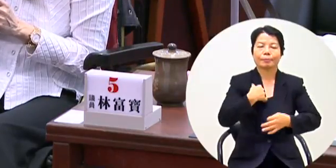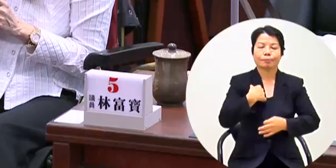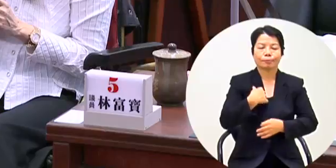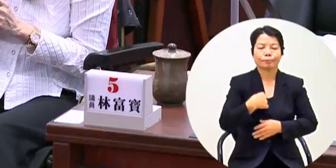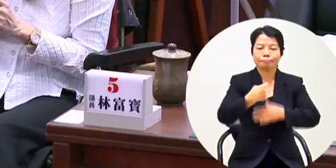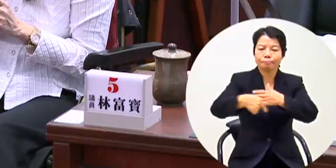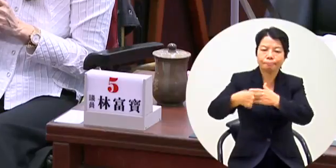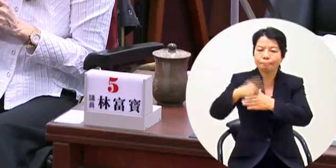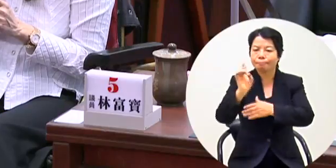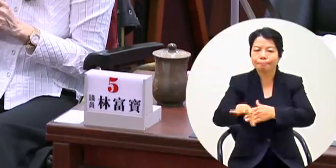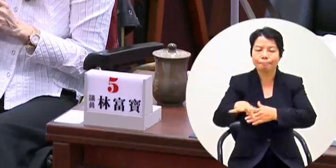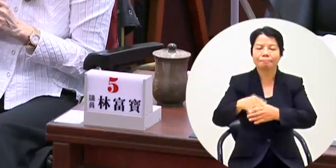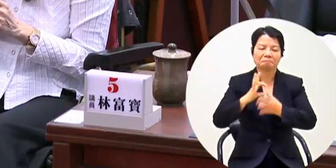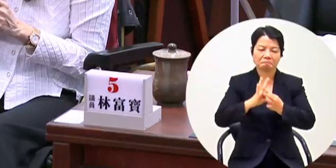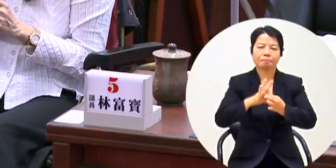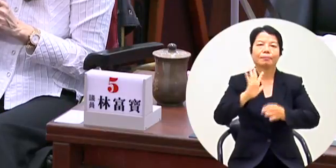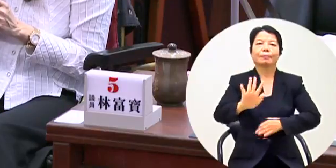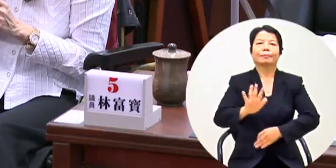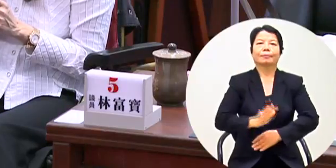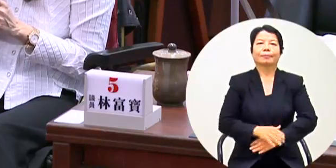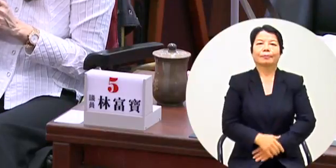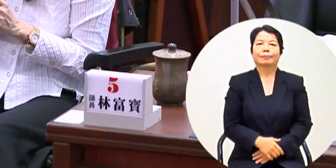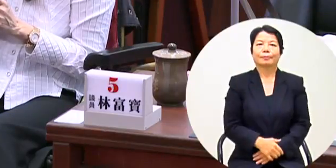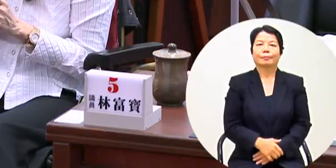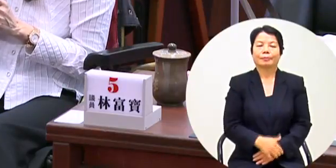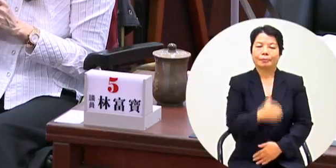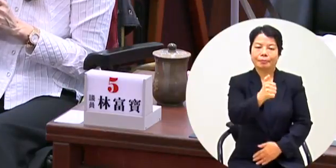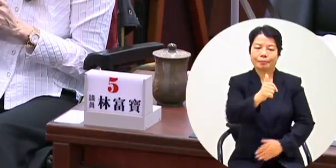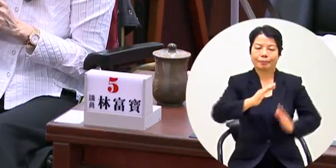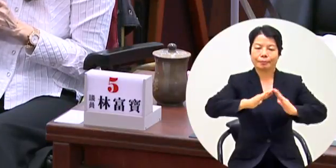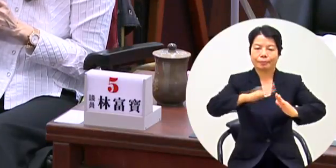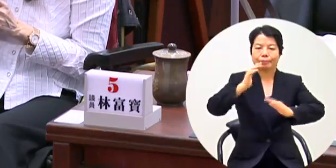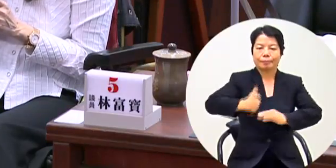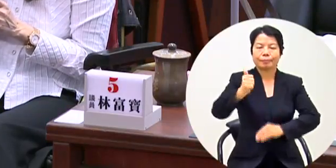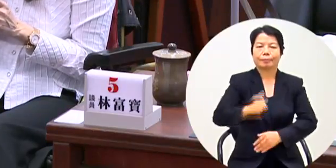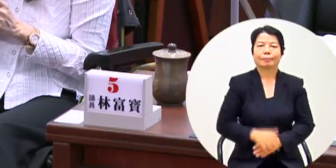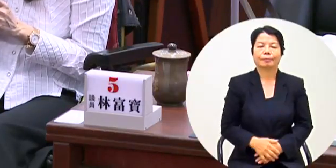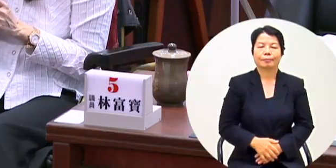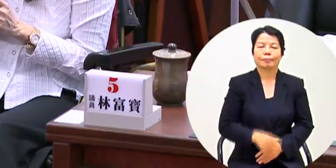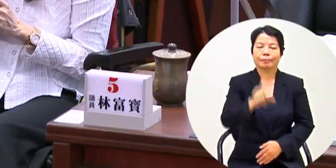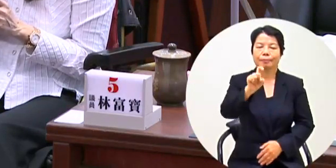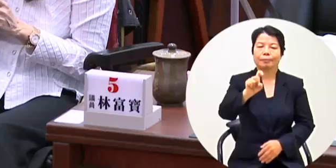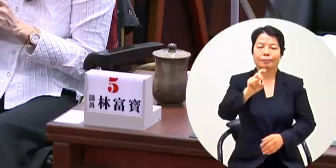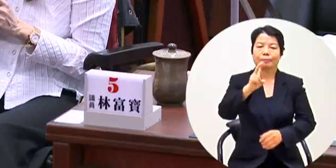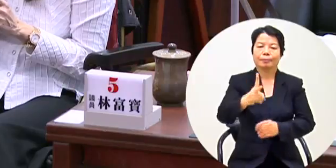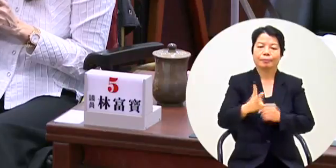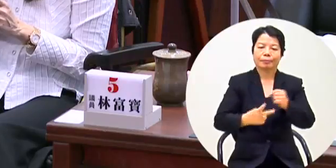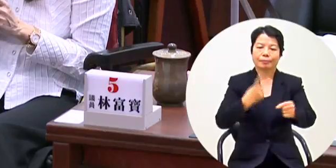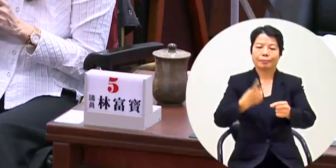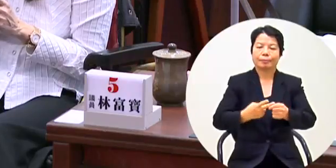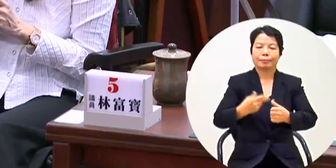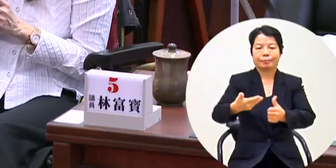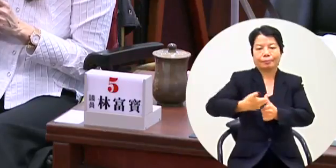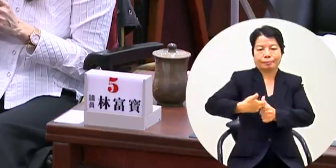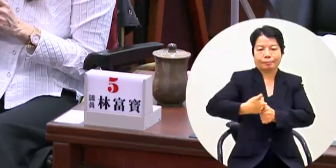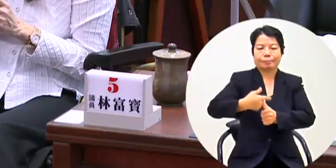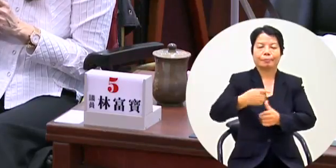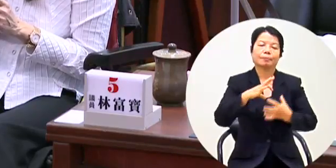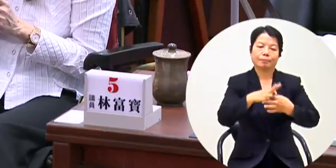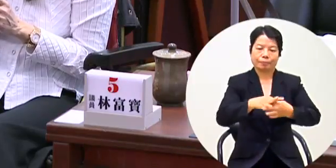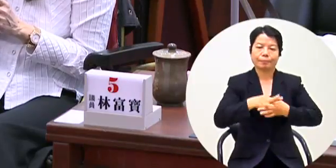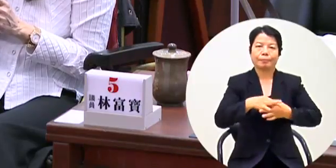我也谢谢市长这12年来对我的栽培、关心。照顾跟提